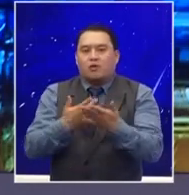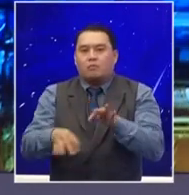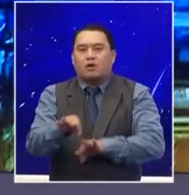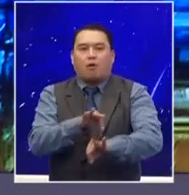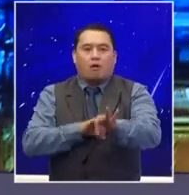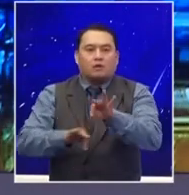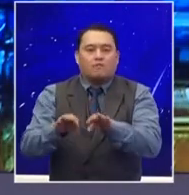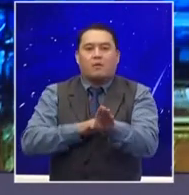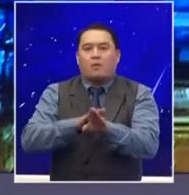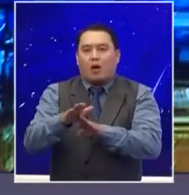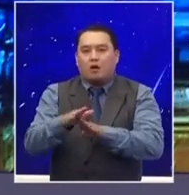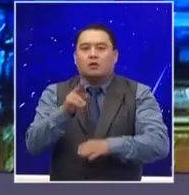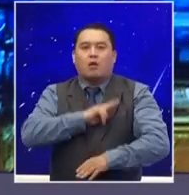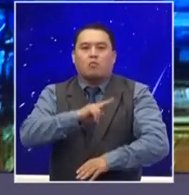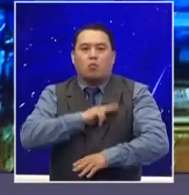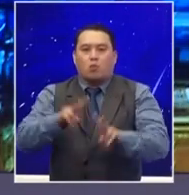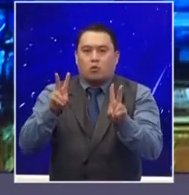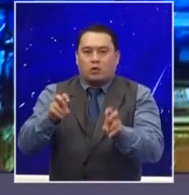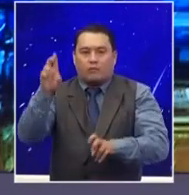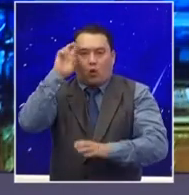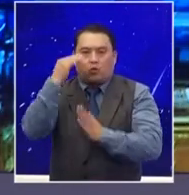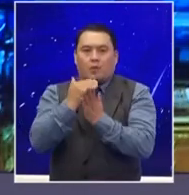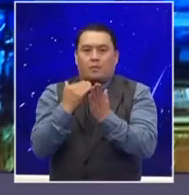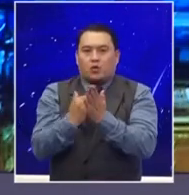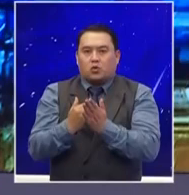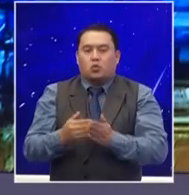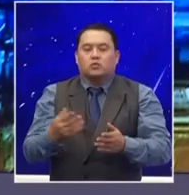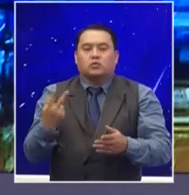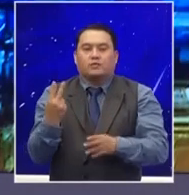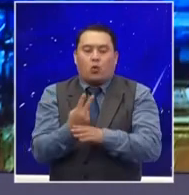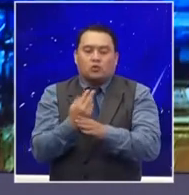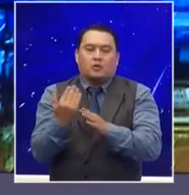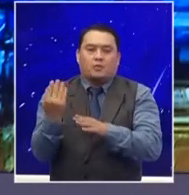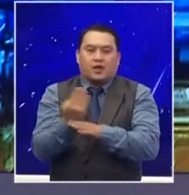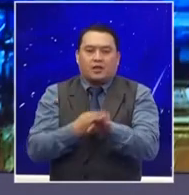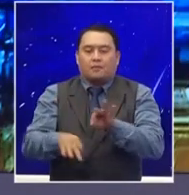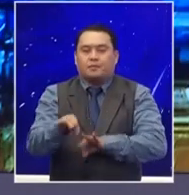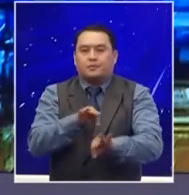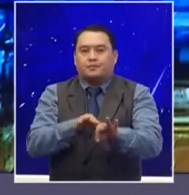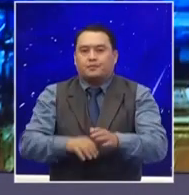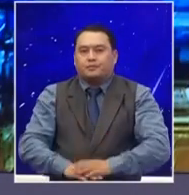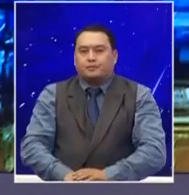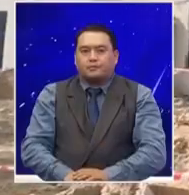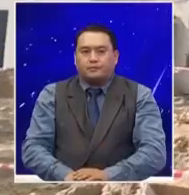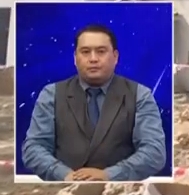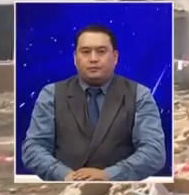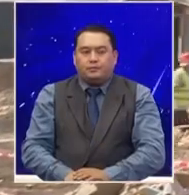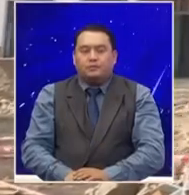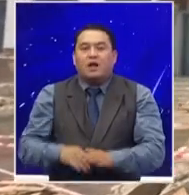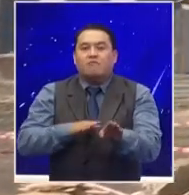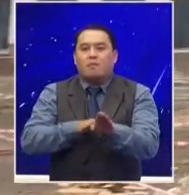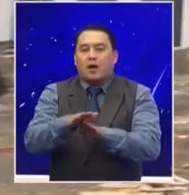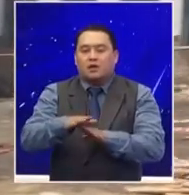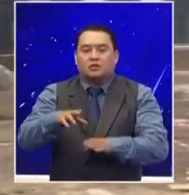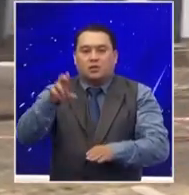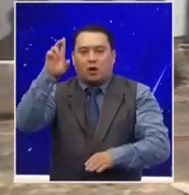проектов. Осуществляются работы в рамках госпрограмм «Нурлы жер» и «Дорожная карта занятости». Реализация